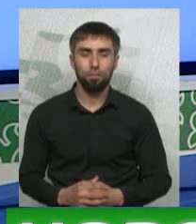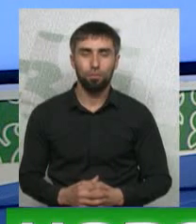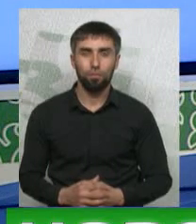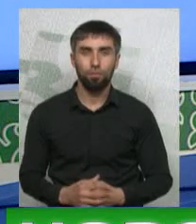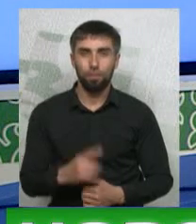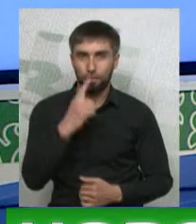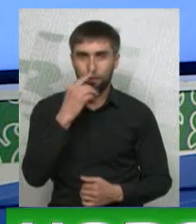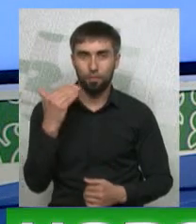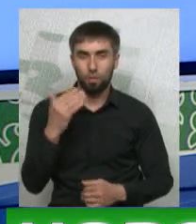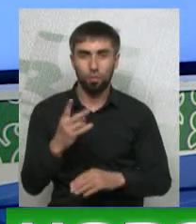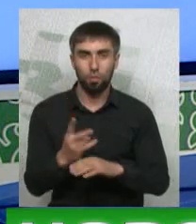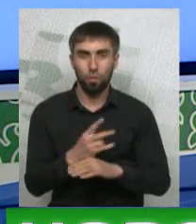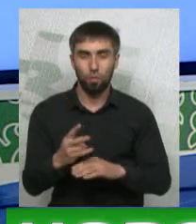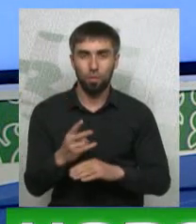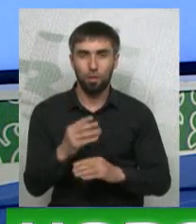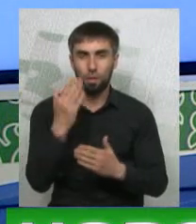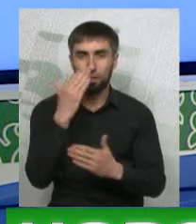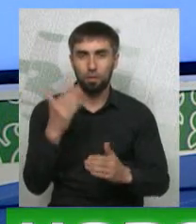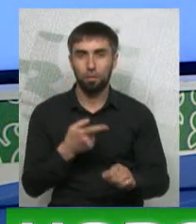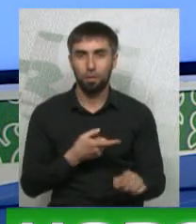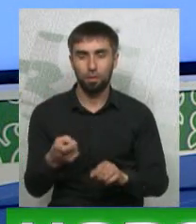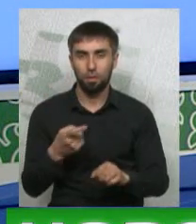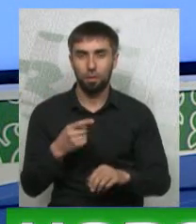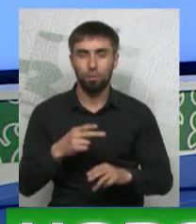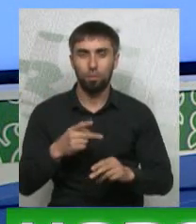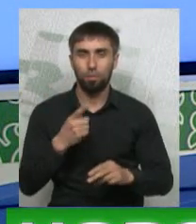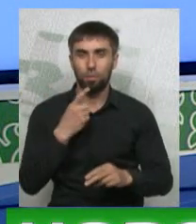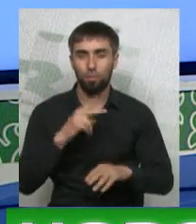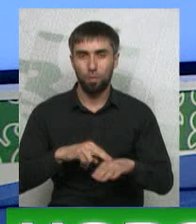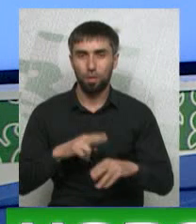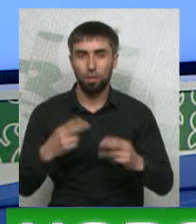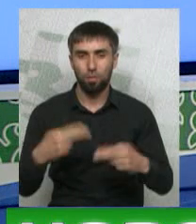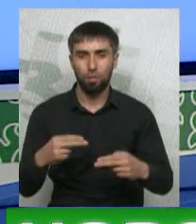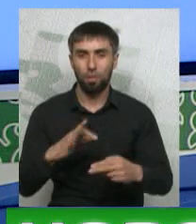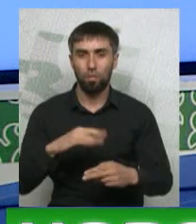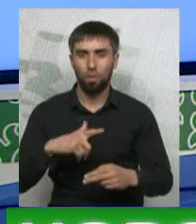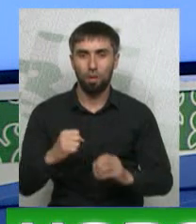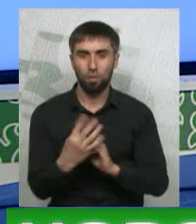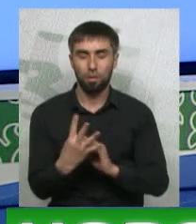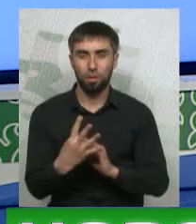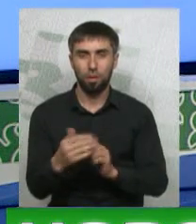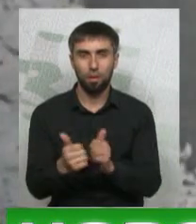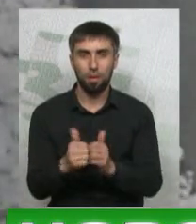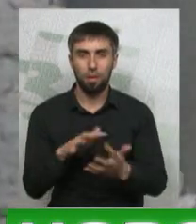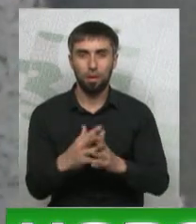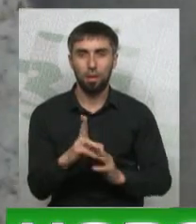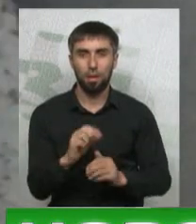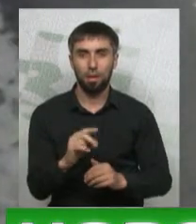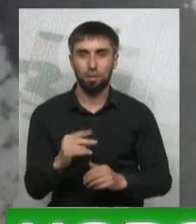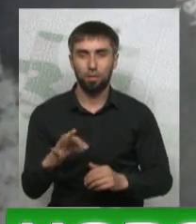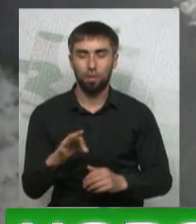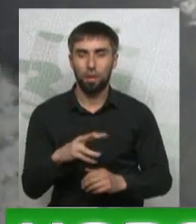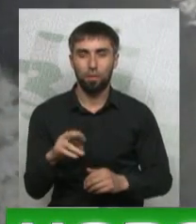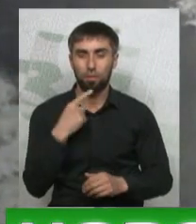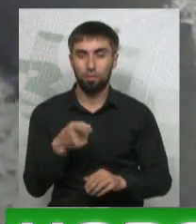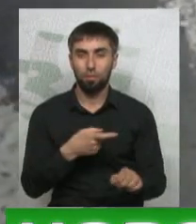накануне около полуночи неизвестной обстреляли полицейский пост Волга 14 возле сельского поселения кантушева как сообщили в МВД